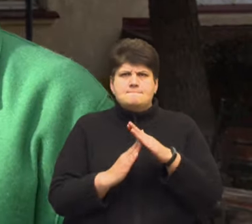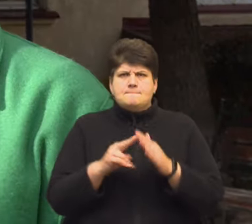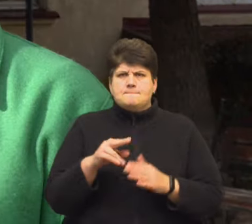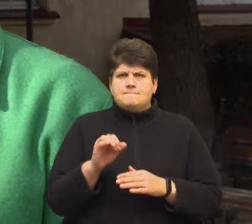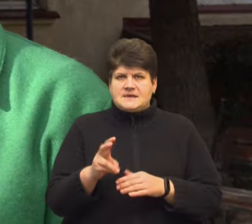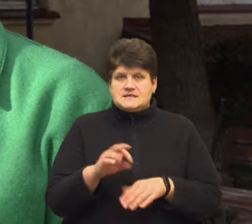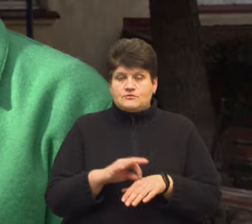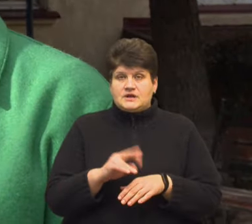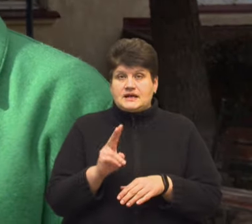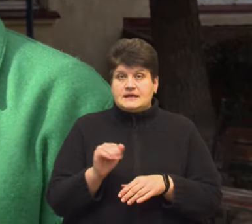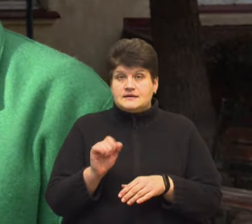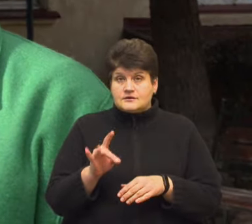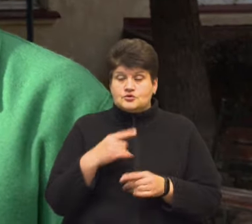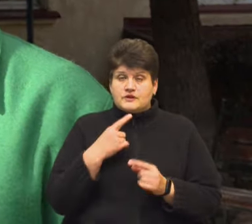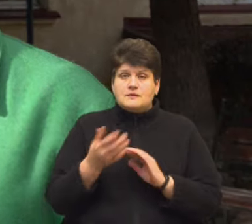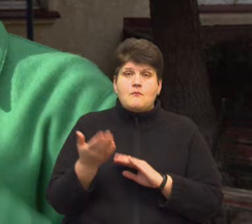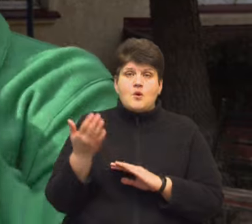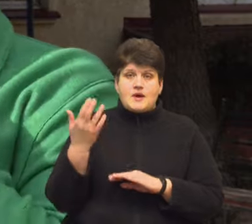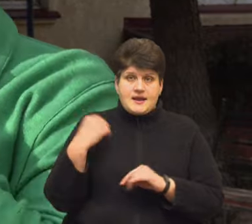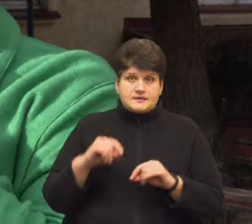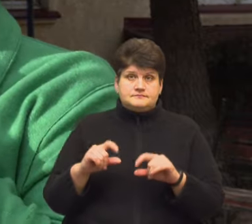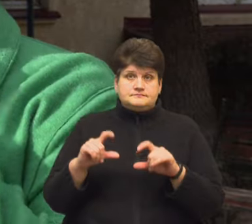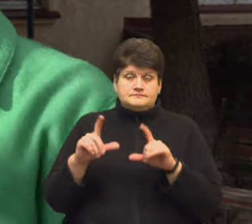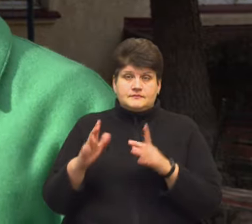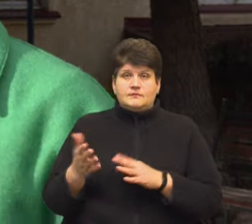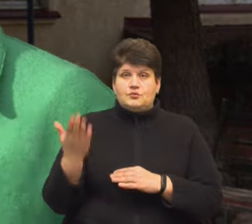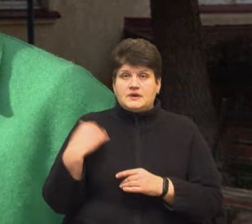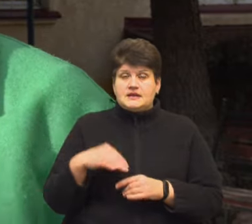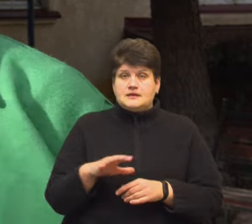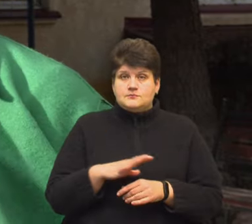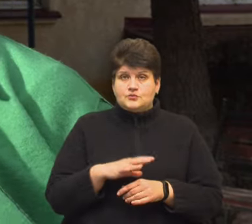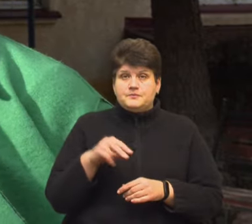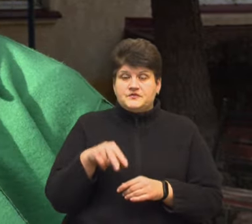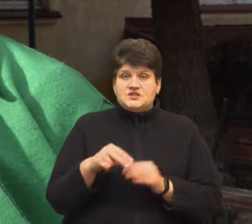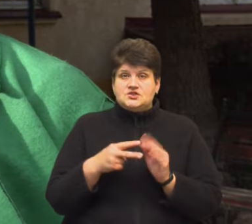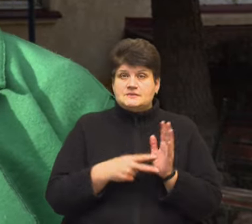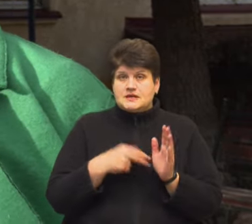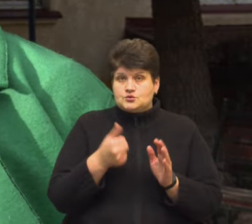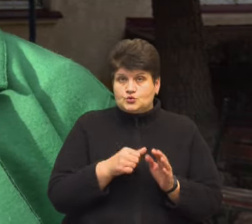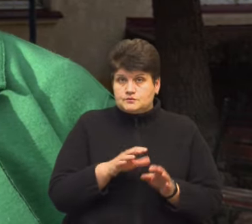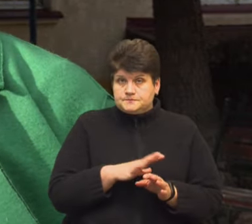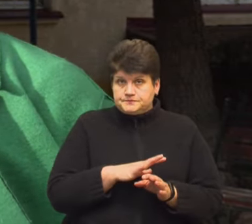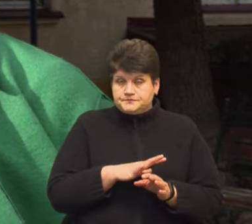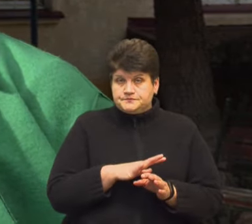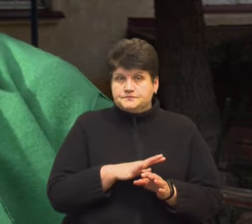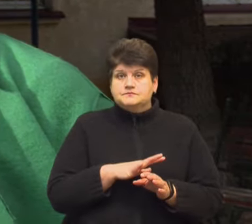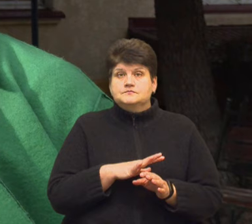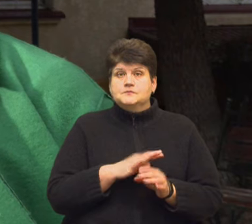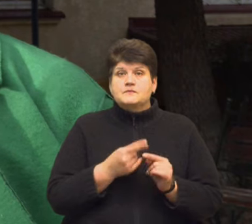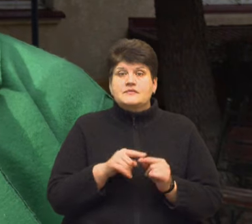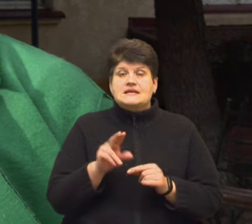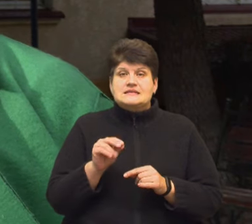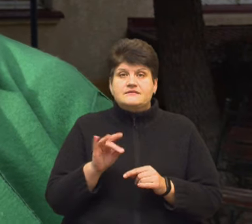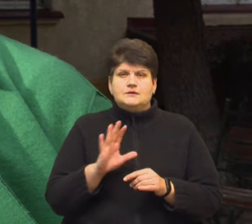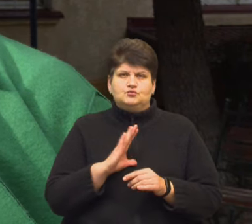кір Якщо говорити про попередні підйоми то попередній підйом в нас був в 2017 році ці цифри будуть